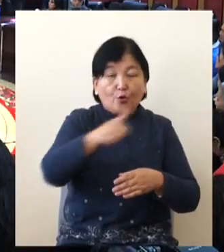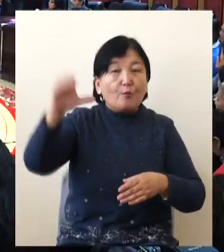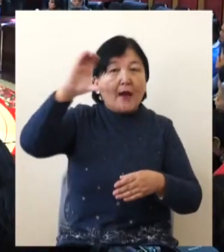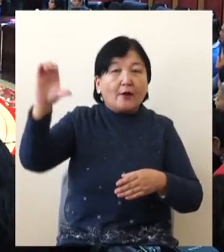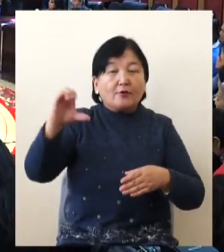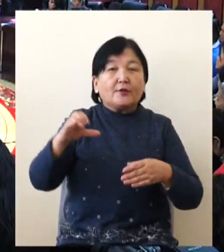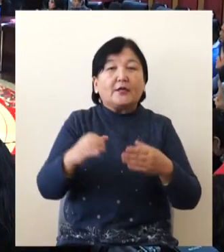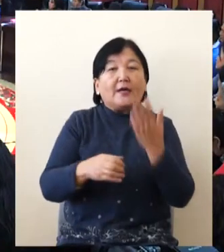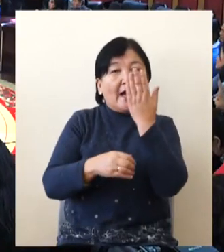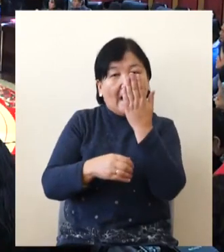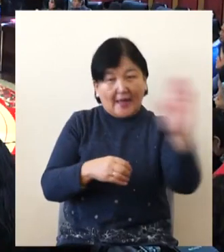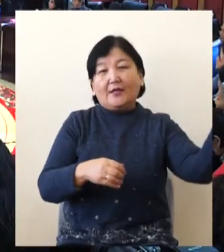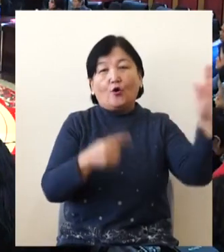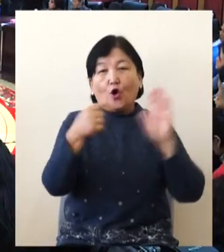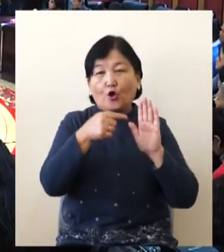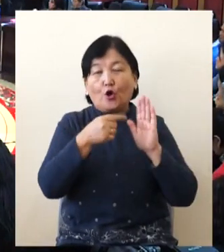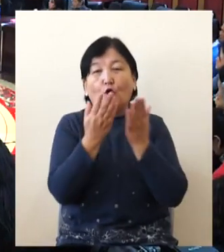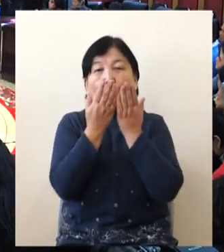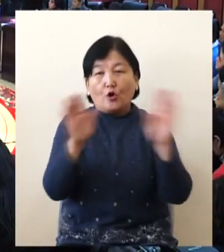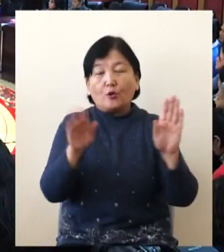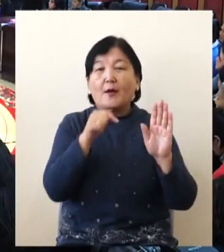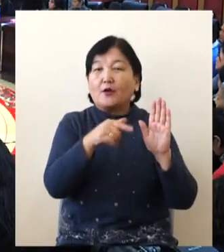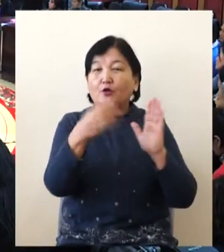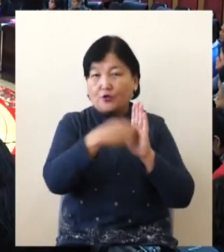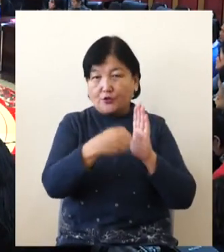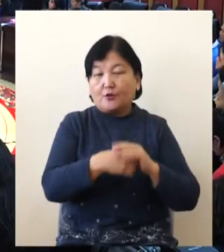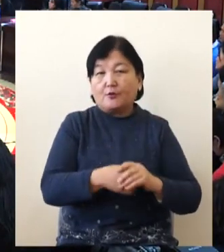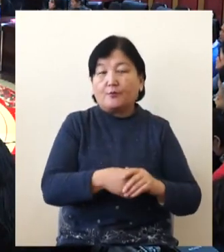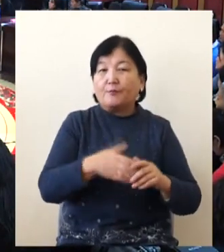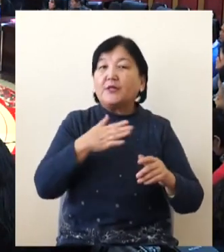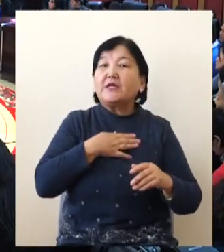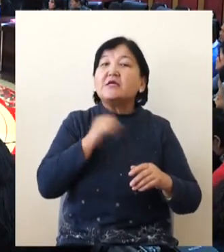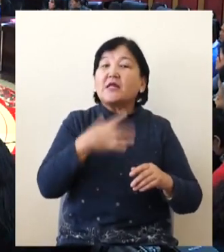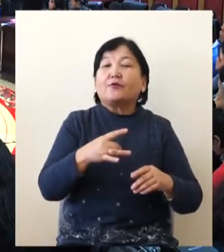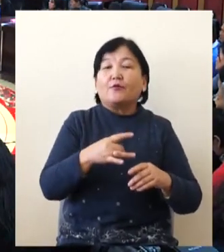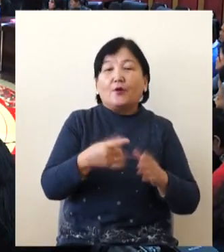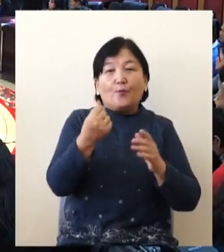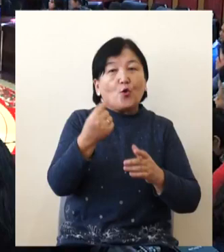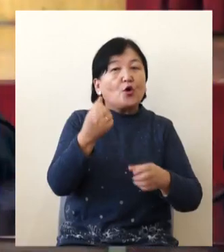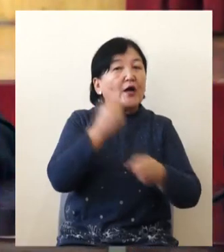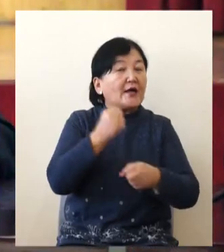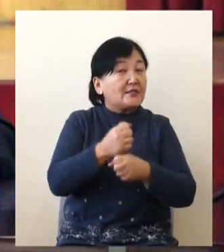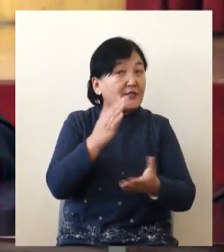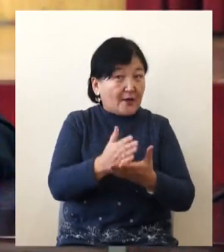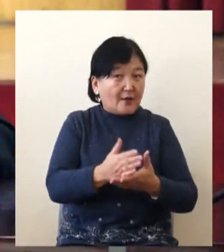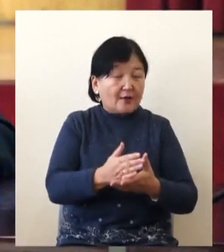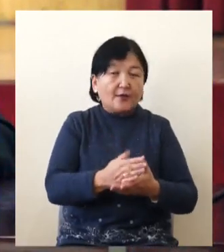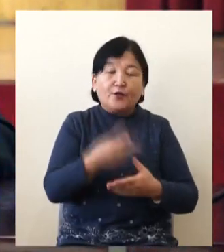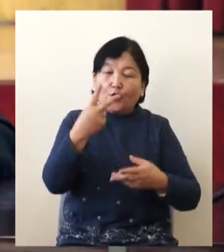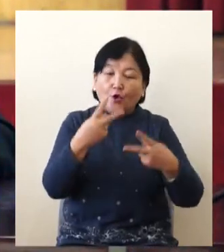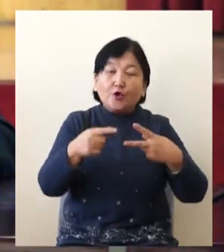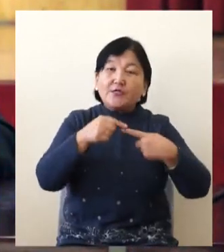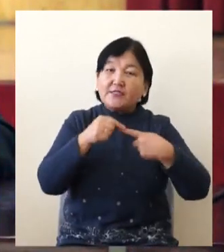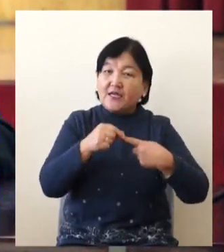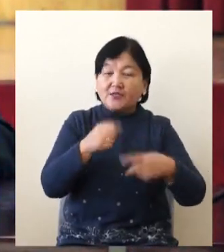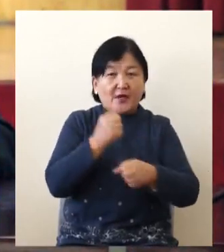ёстой. Яагаад гэвэл тэд нар та бидний татварын мөнгөөр ажиллаж байгаа. Энэ хоёр зарчим ажиллахгүй байгаа